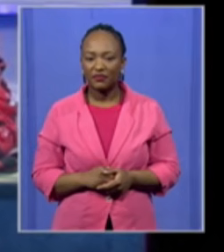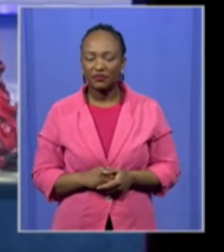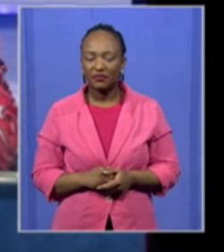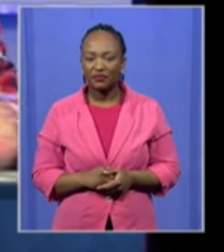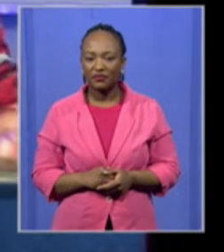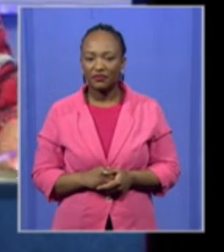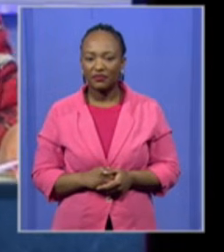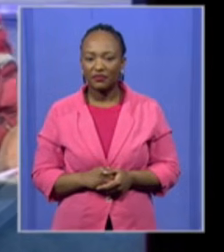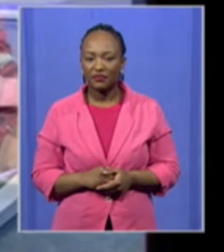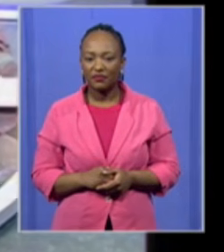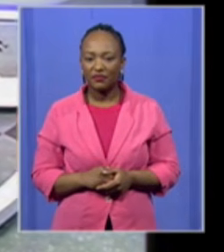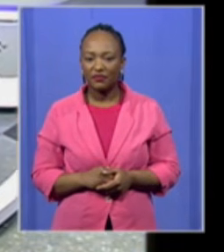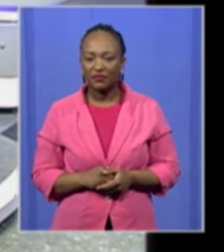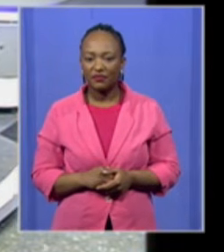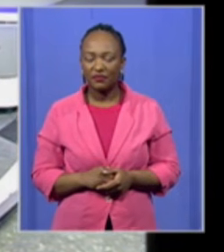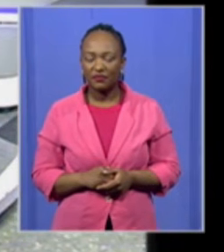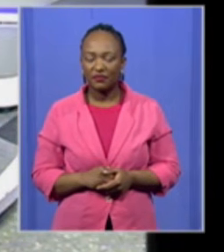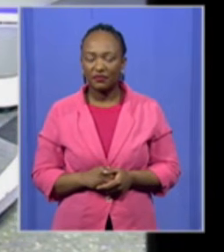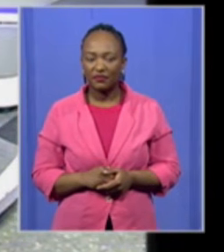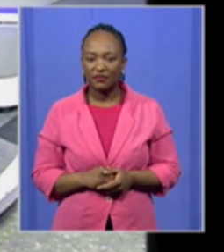flaneng